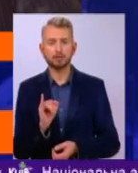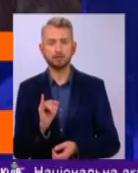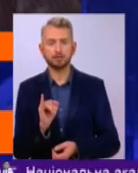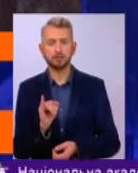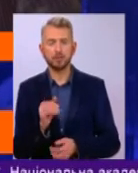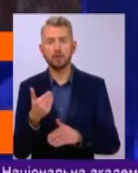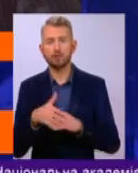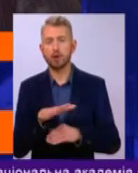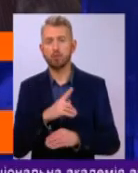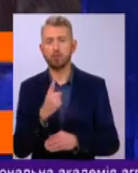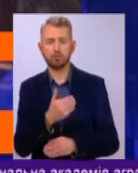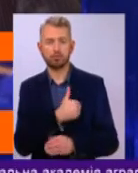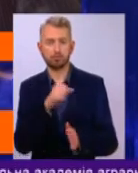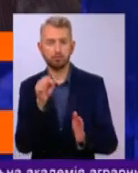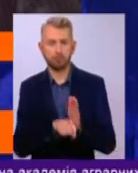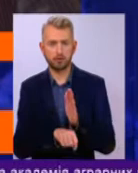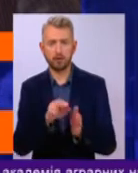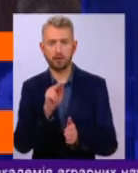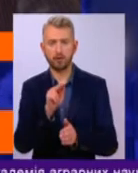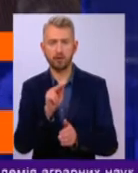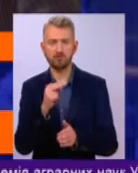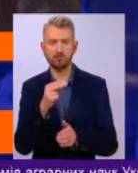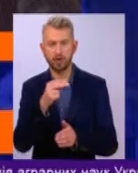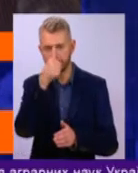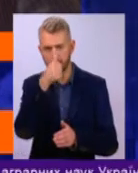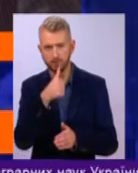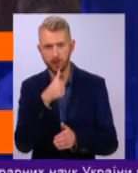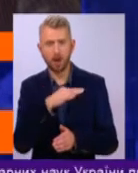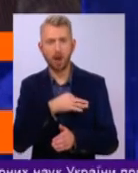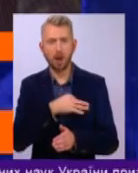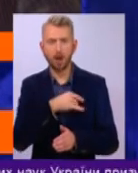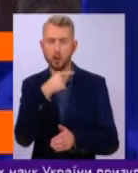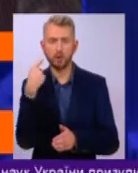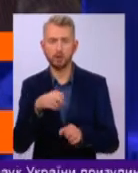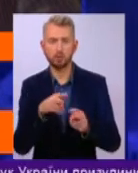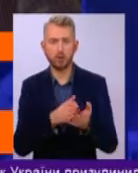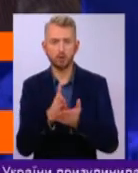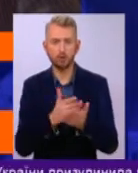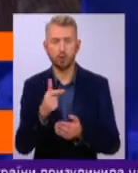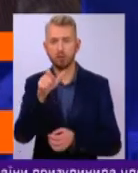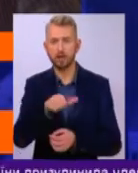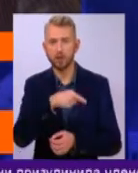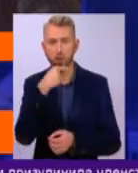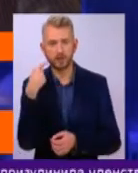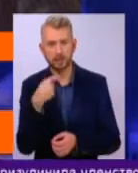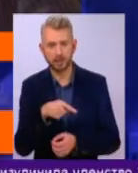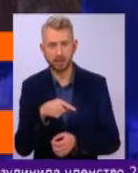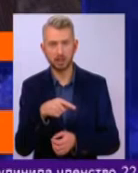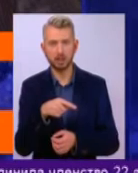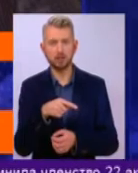вже був один замах, нагадаю, у червні. Агент російських спецслужб, громадянин Росії,